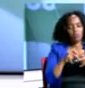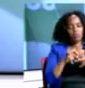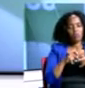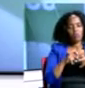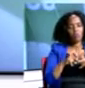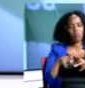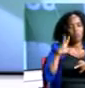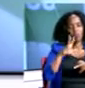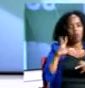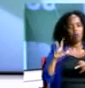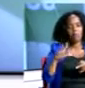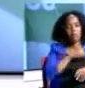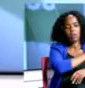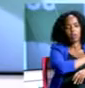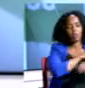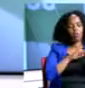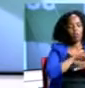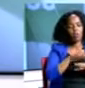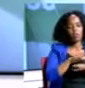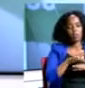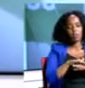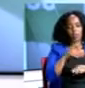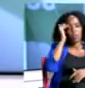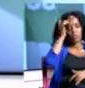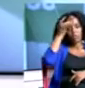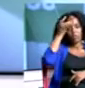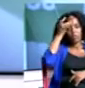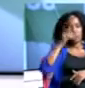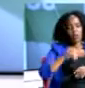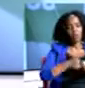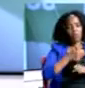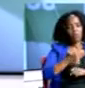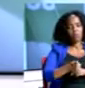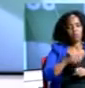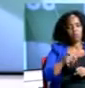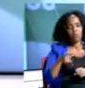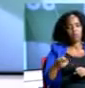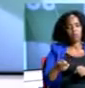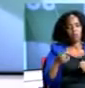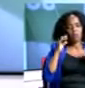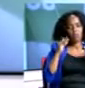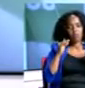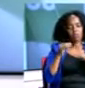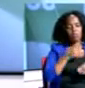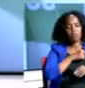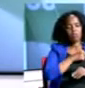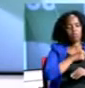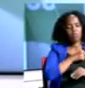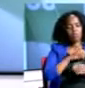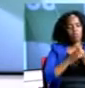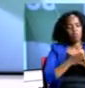irraa amma hakimoota olaanaa kan jiranii dhibe kanarratti adda durummaadhaan hawaasa barsiisuu hawaasa sadarra